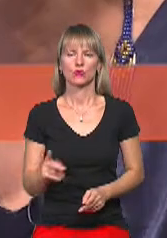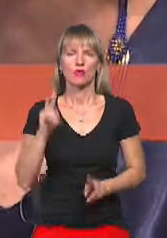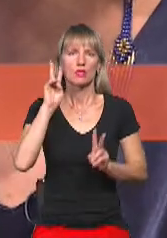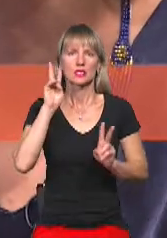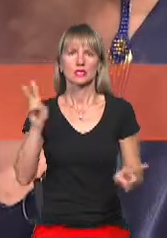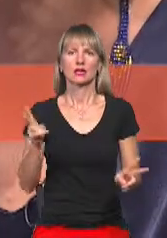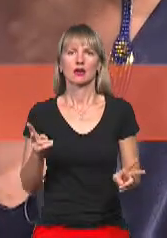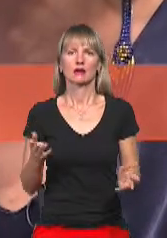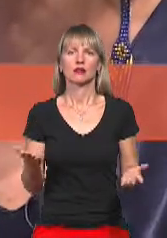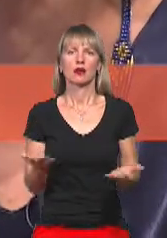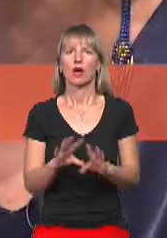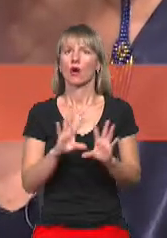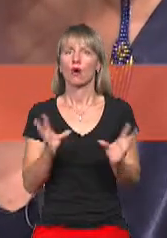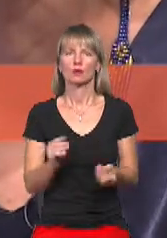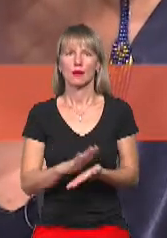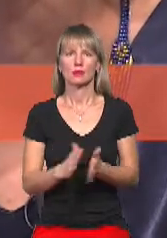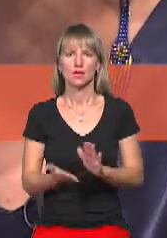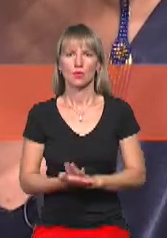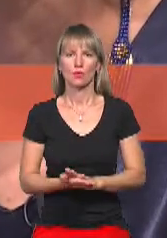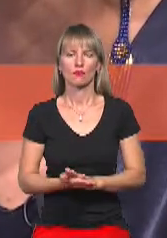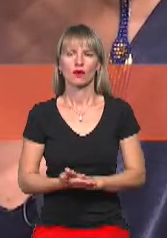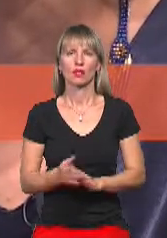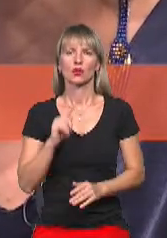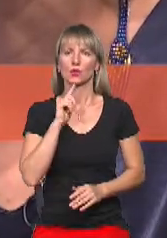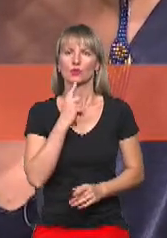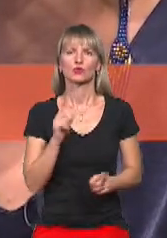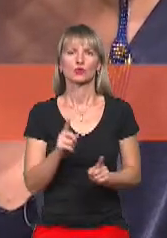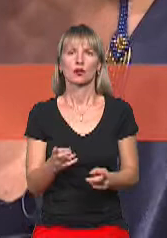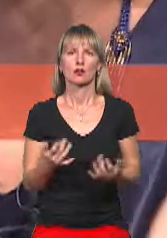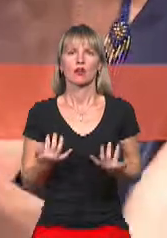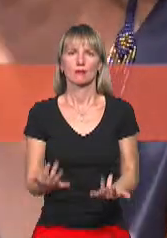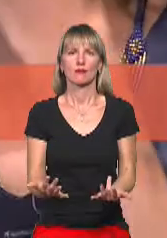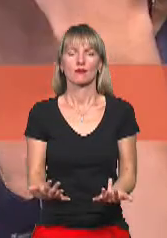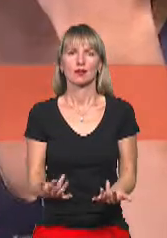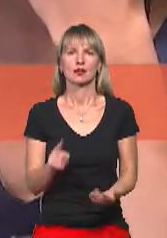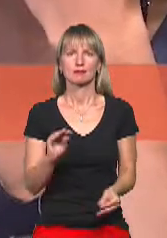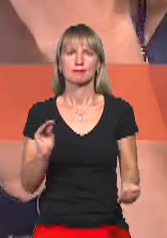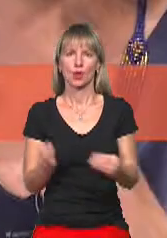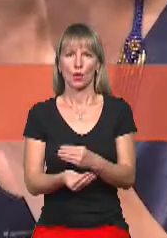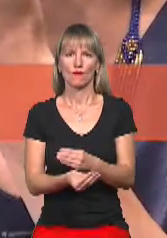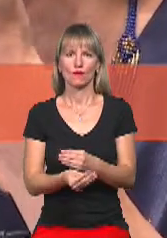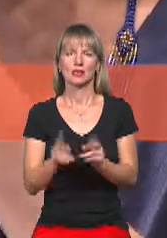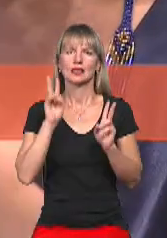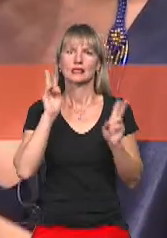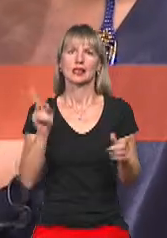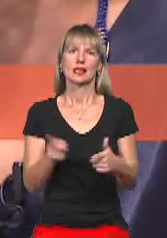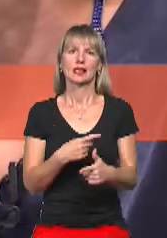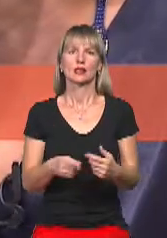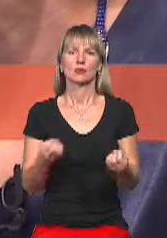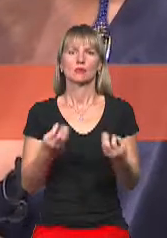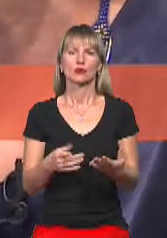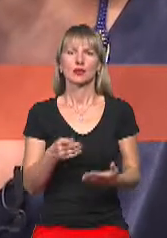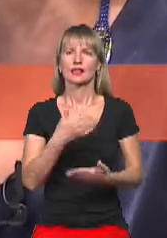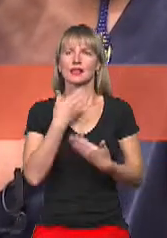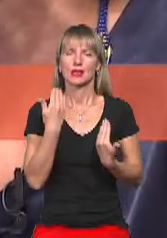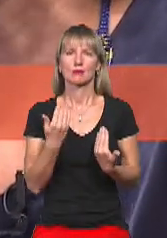знает, какая вообще обстановка, и то есть очень трудно что-то требовать. Ее приховывают? Не знають, чи просто її нема